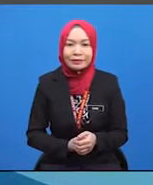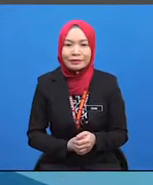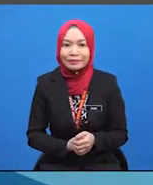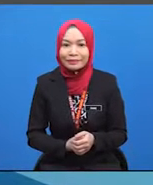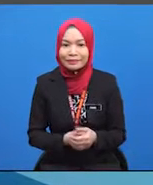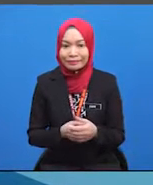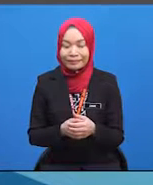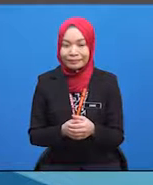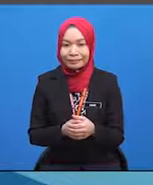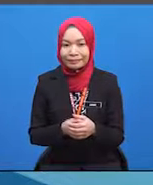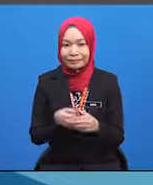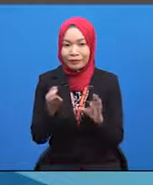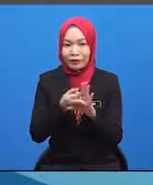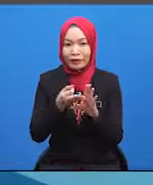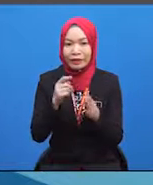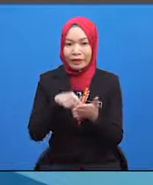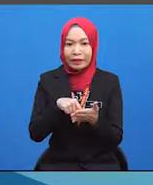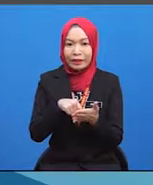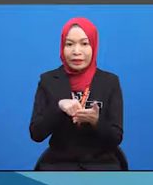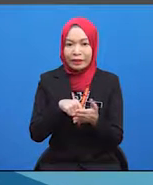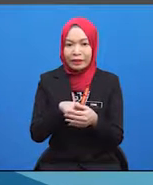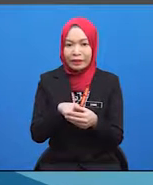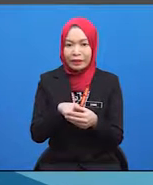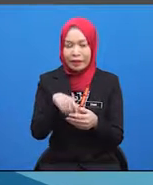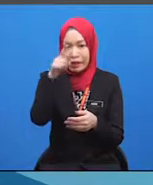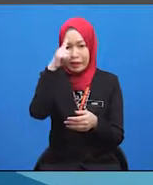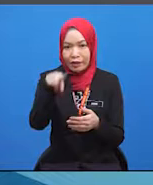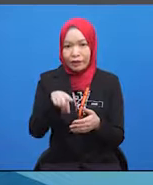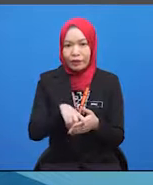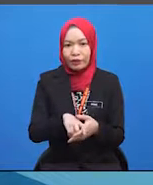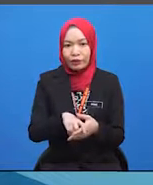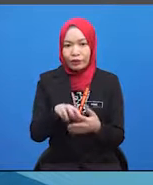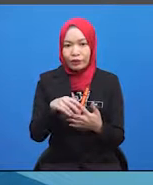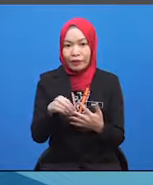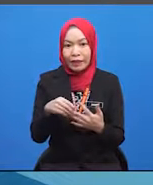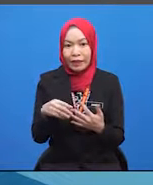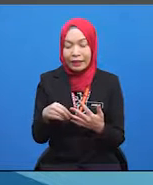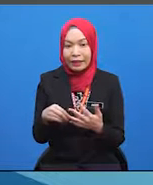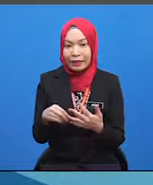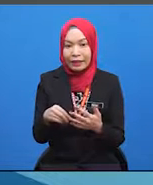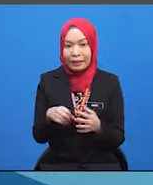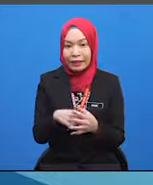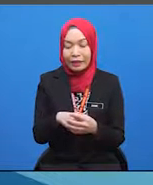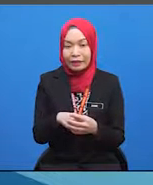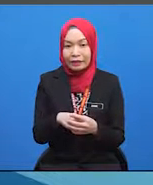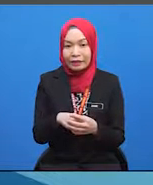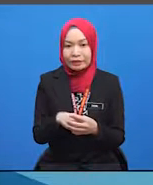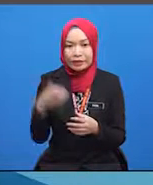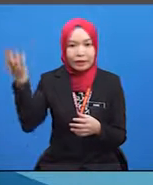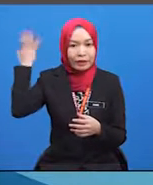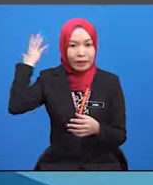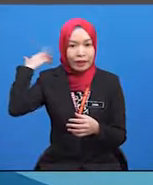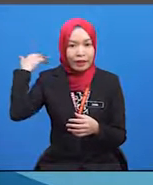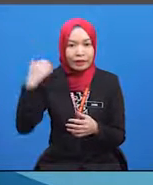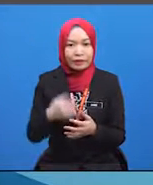Folder ini menunjukkan beberapa imej latar belakang. Di sini, cikgu memilih